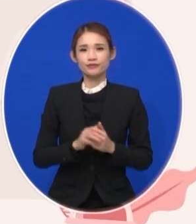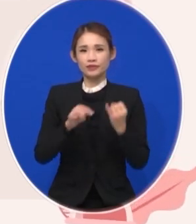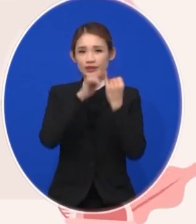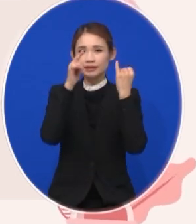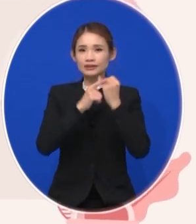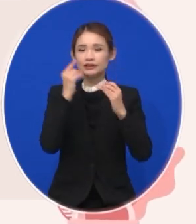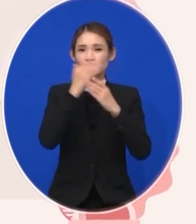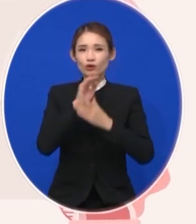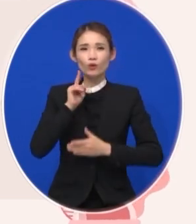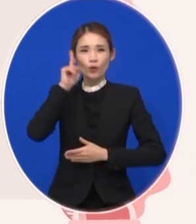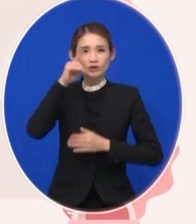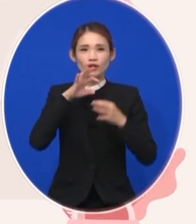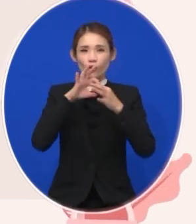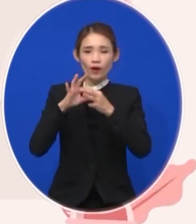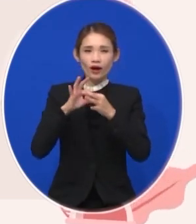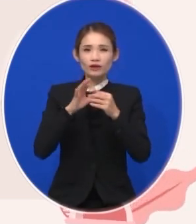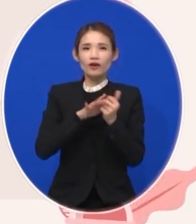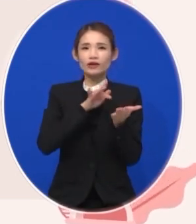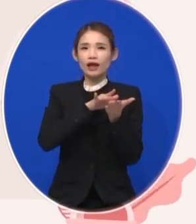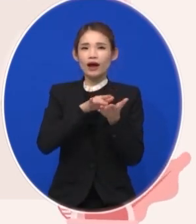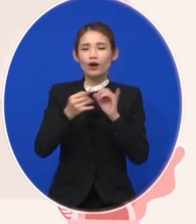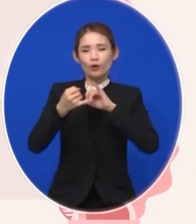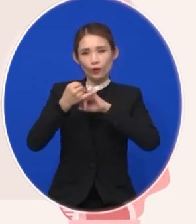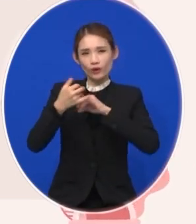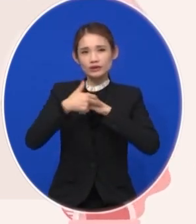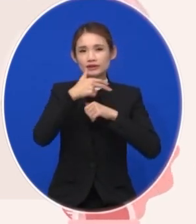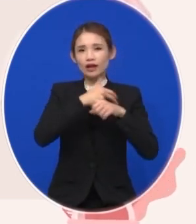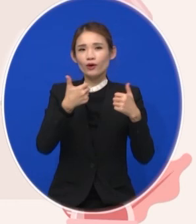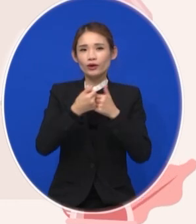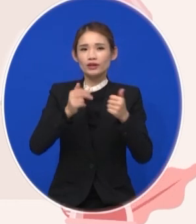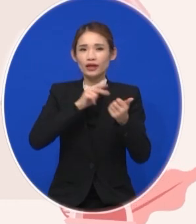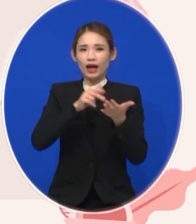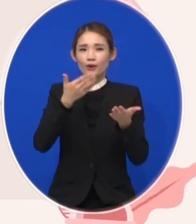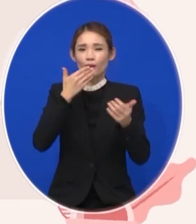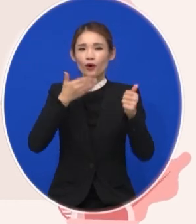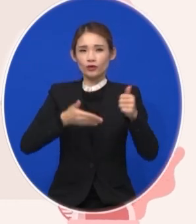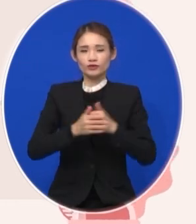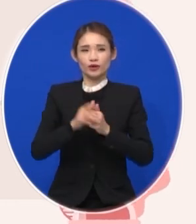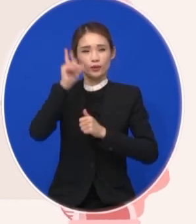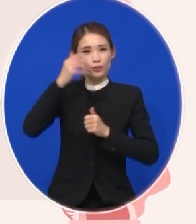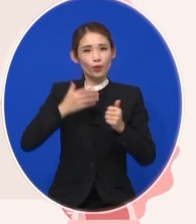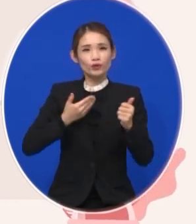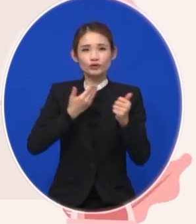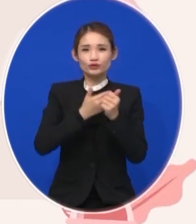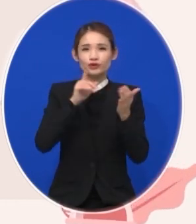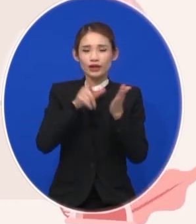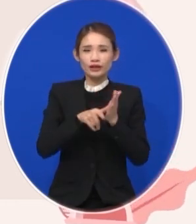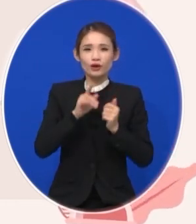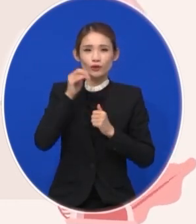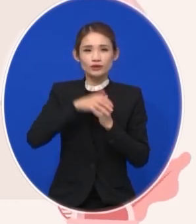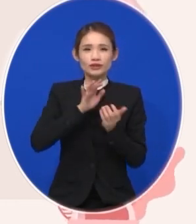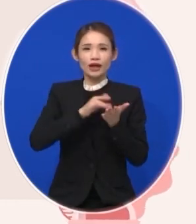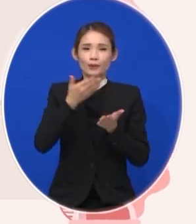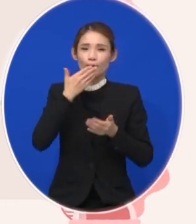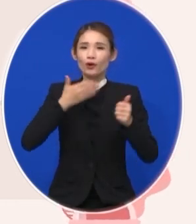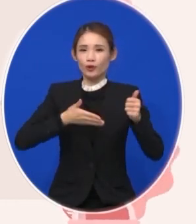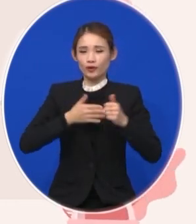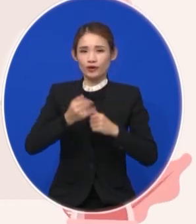임신 중 고지혈증 약은 반드시 의사와 상의 후 복용해야 합니다. 모유 수유 중 고지혈증 약 복용이